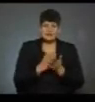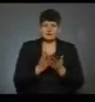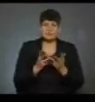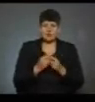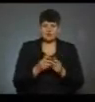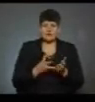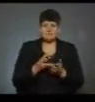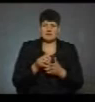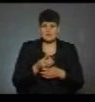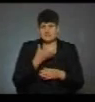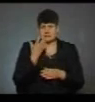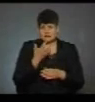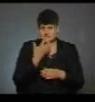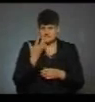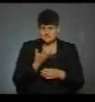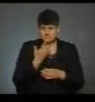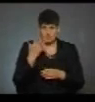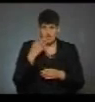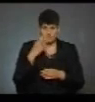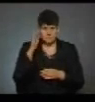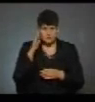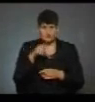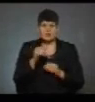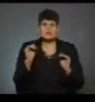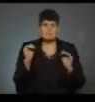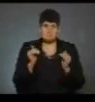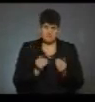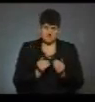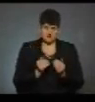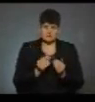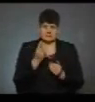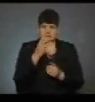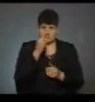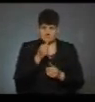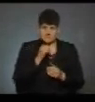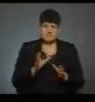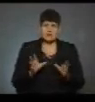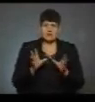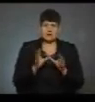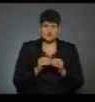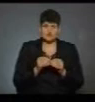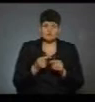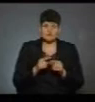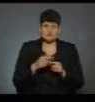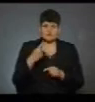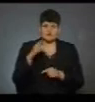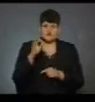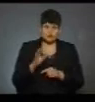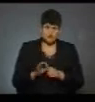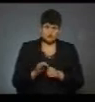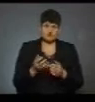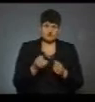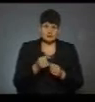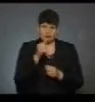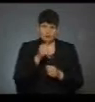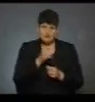плата за постачання тепла і гарячої води. Вона зменшена. За 3 місяці разом це приблизно 20%. Якщо брати